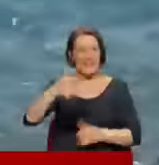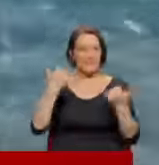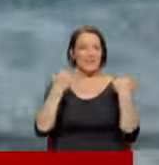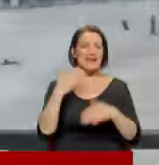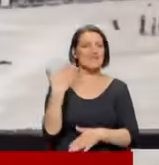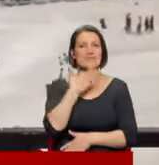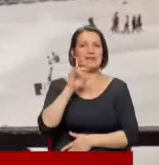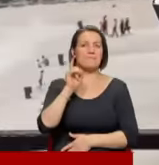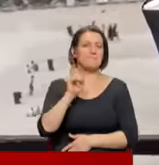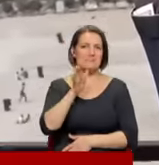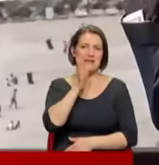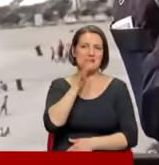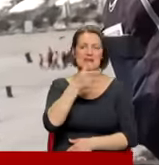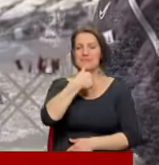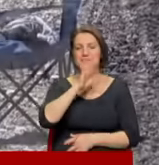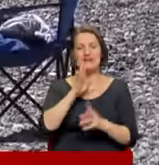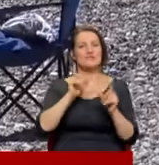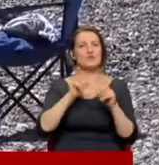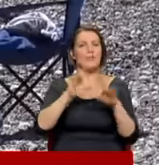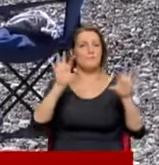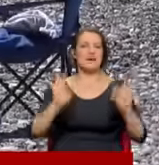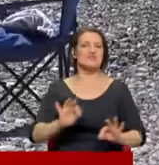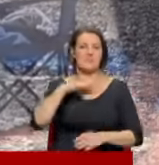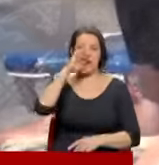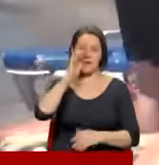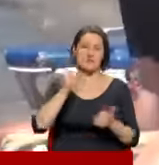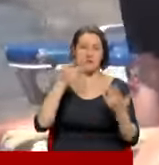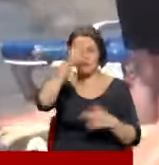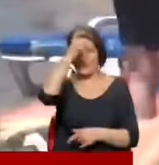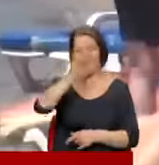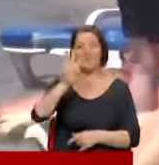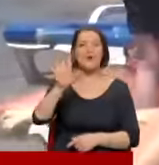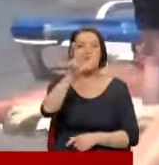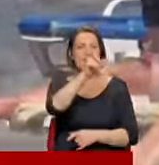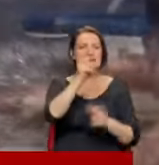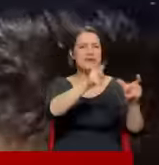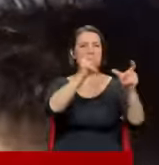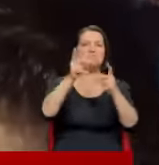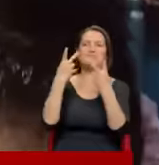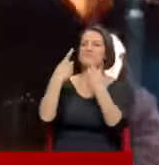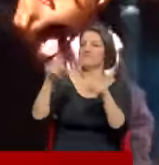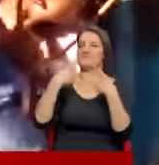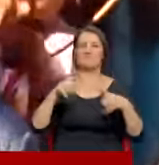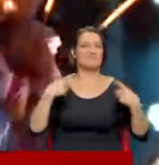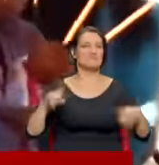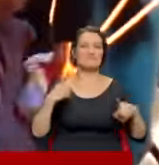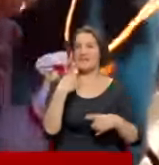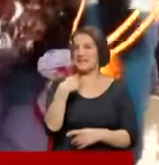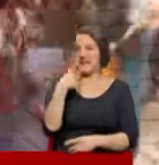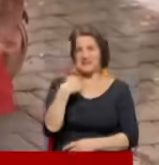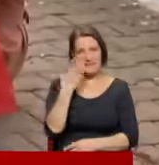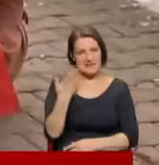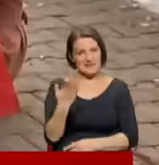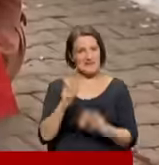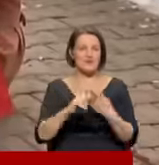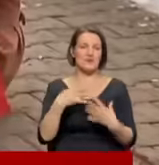tatili fırsat bilenlerin deniz sezonunu açtığı bir bayram günüydü. Türkiye'nin dört bir yanından farklı manzaralar yaşandı. Tatlısıyla